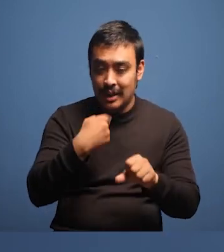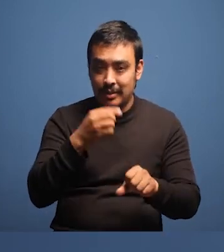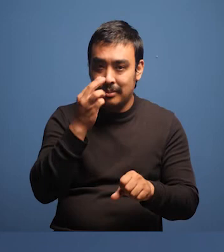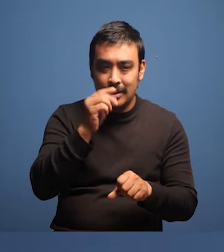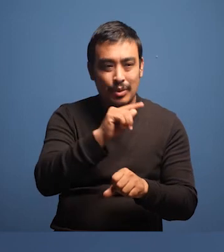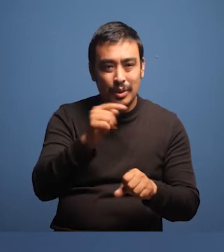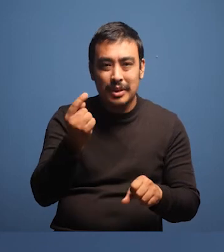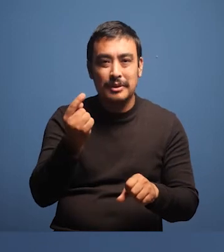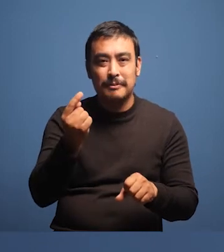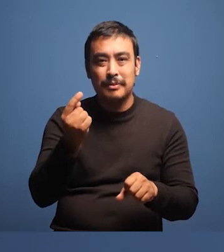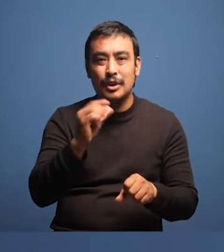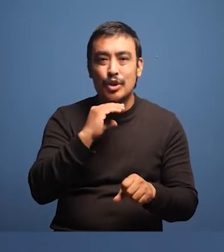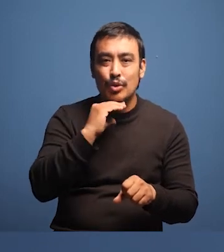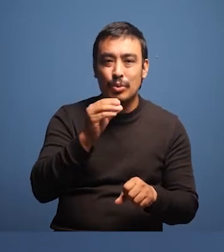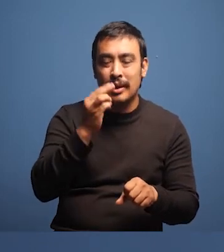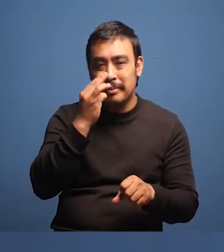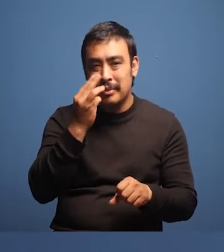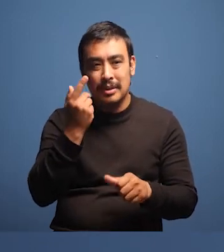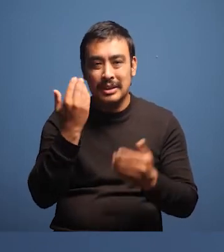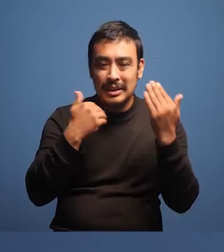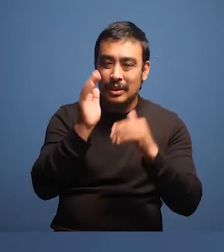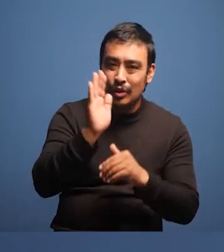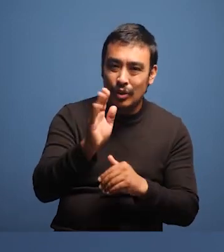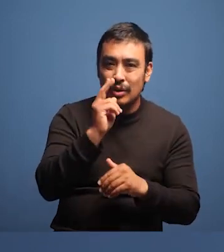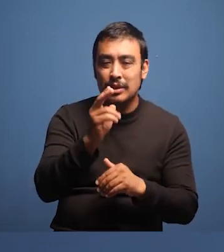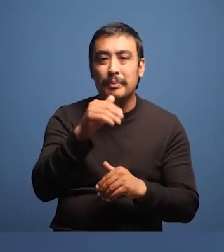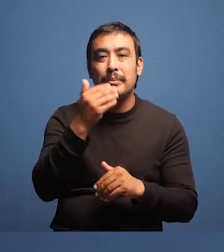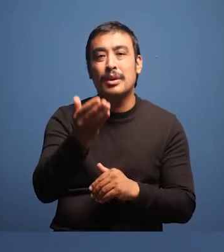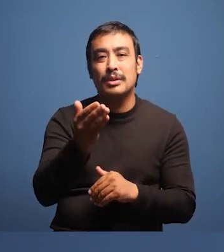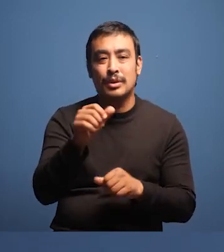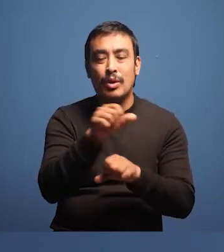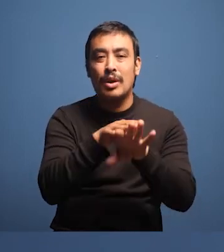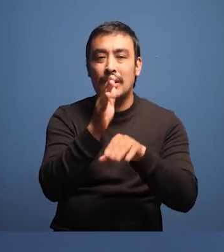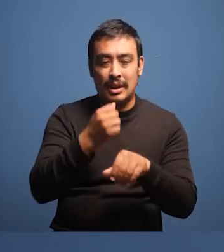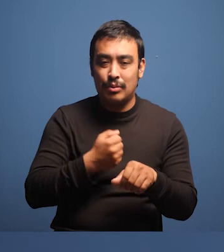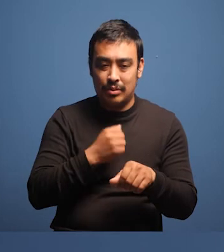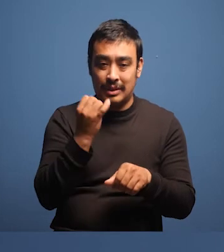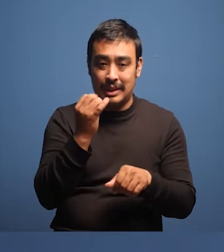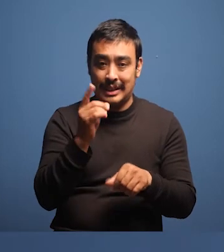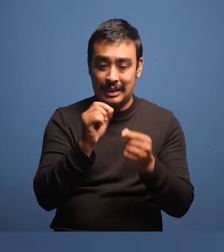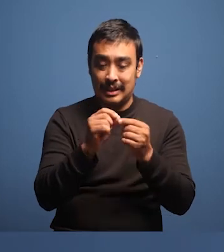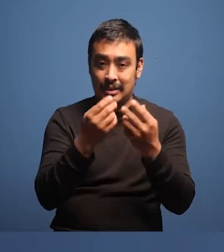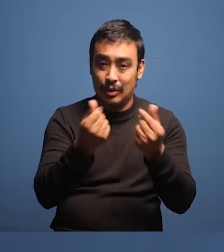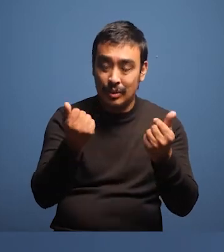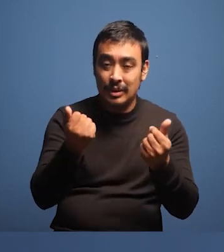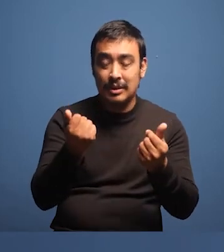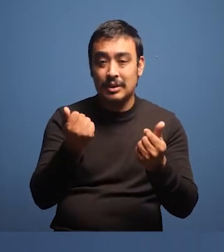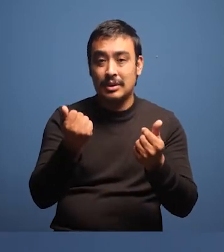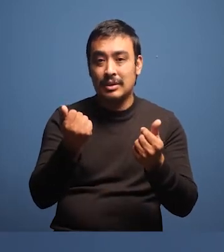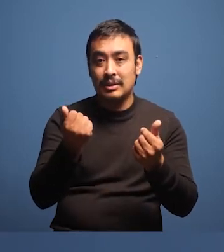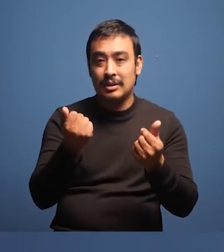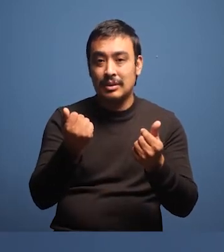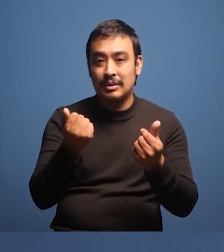कुनै युवामाथि चाहिँ ह्यारासमेन्टहरू हुन्छ त्यसपछि चाहिँ उहाँहरूले चाहिँ आफ्नो आइडी नै डिएक्टिभेट गर्ने, किनभने